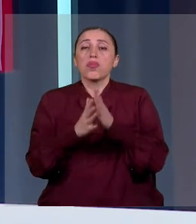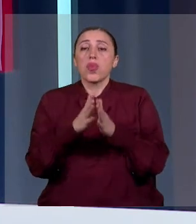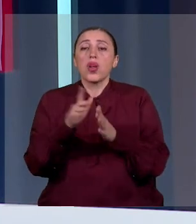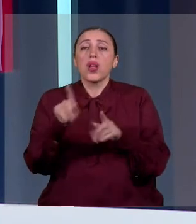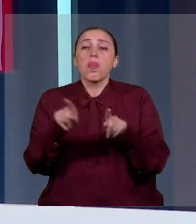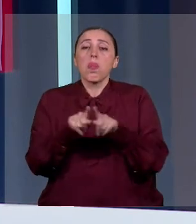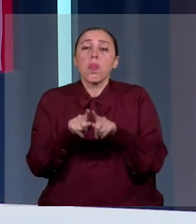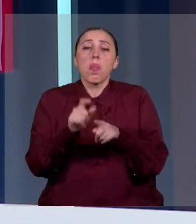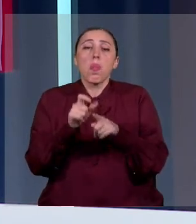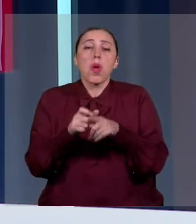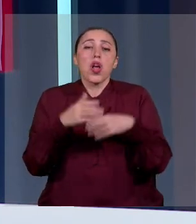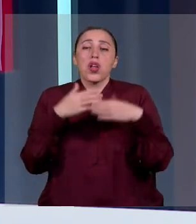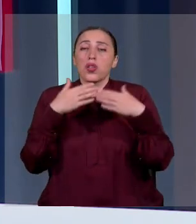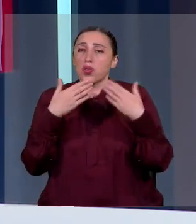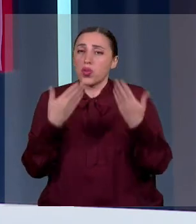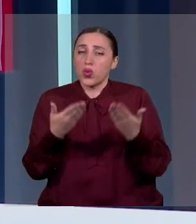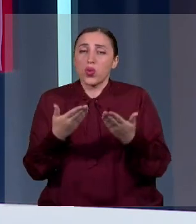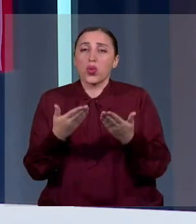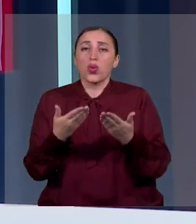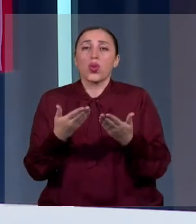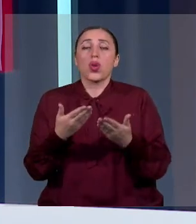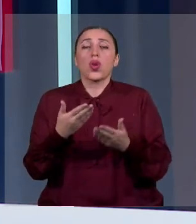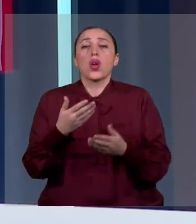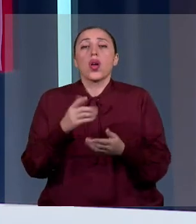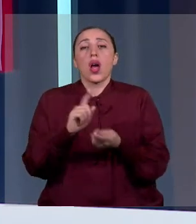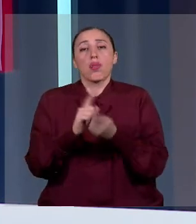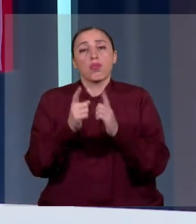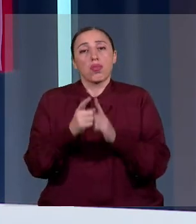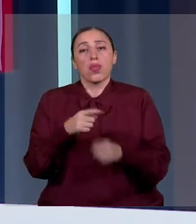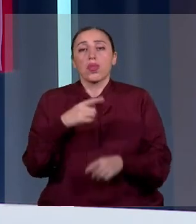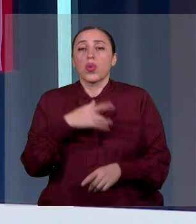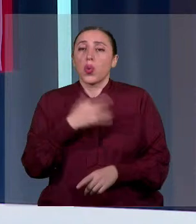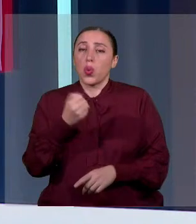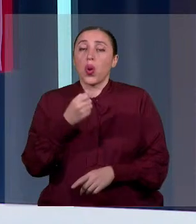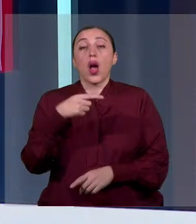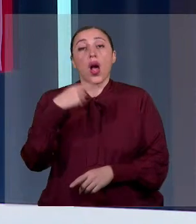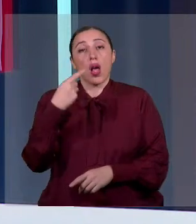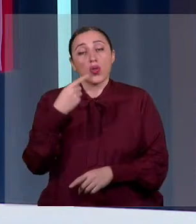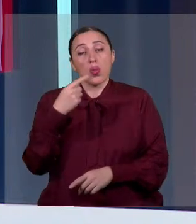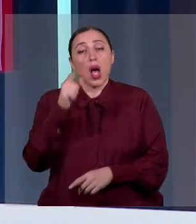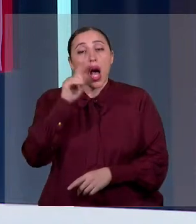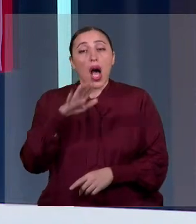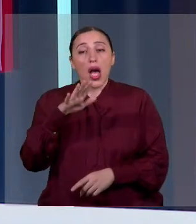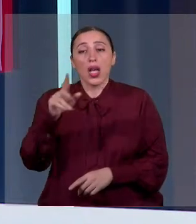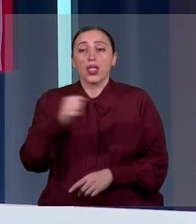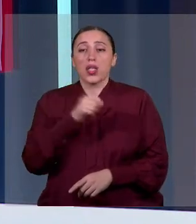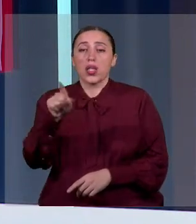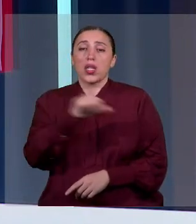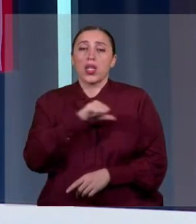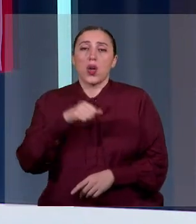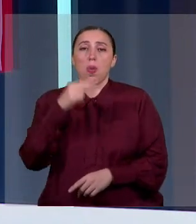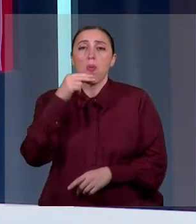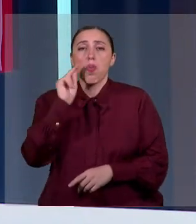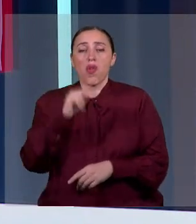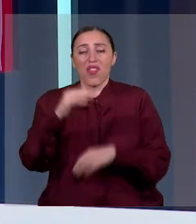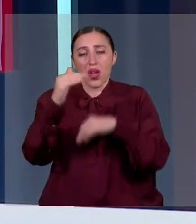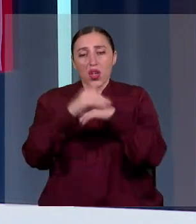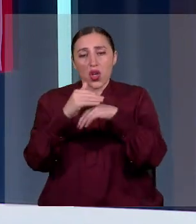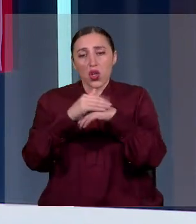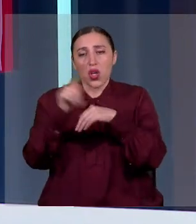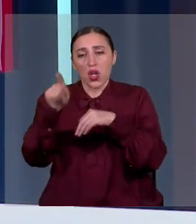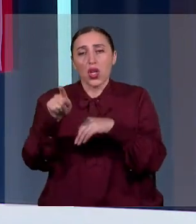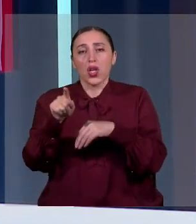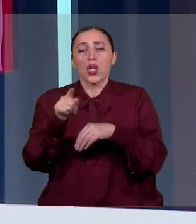Հայաստանի հաղորդումը, միևնույն ժամանակ պնդել, թե այդ Հայաստանի զինված ուժերի ստորաբաժանումներն են գիշերը սահմանին